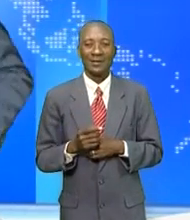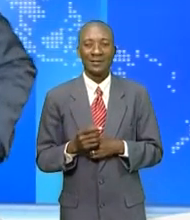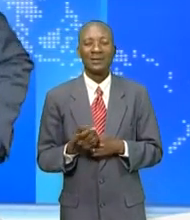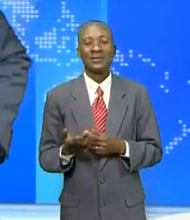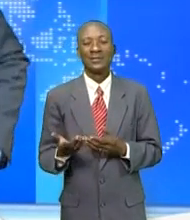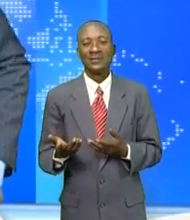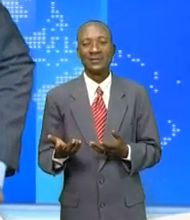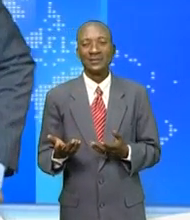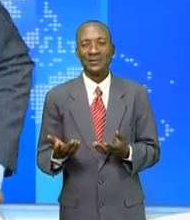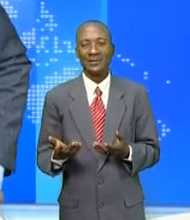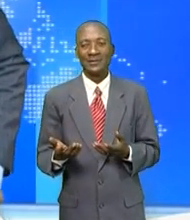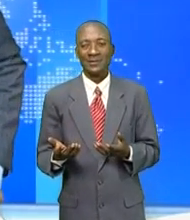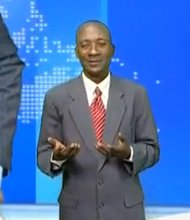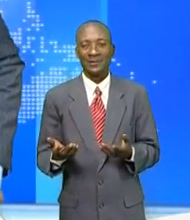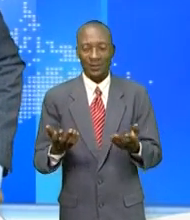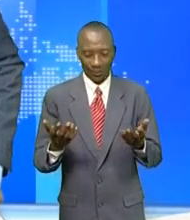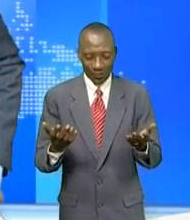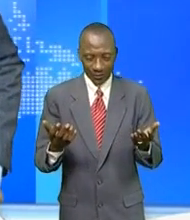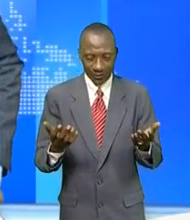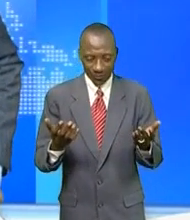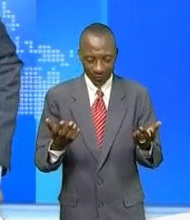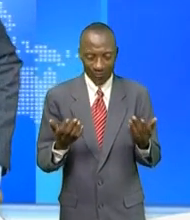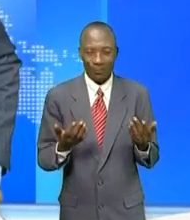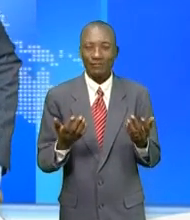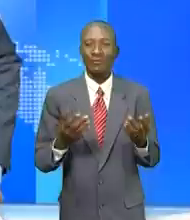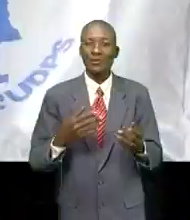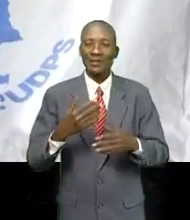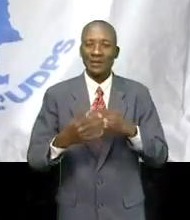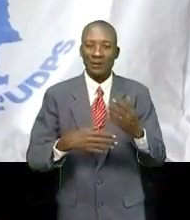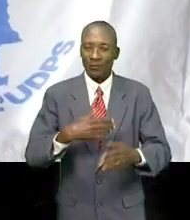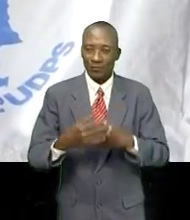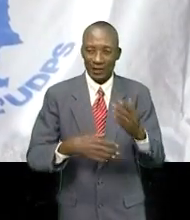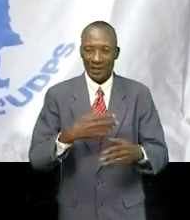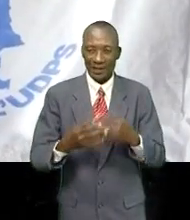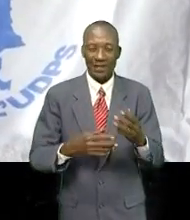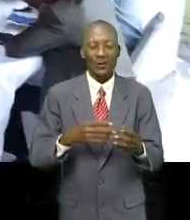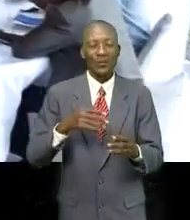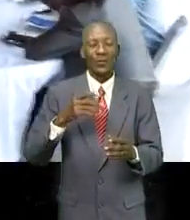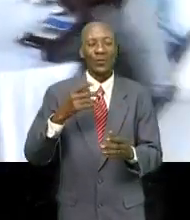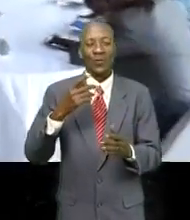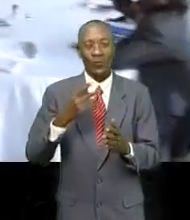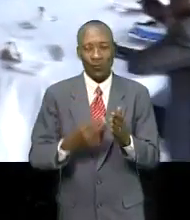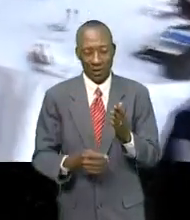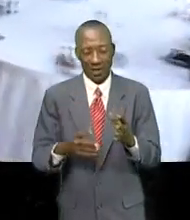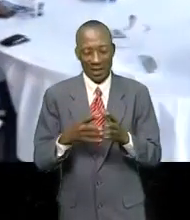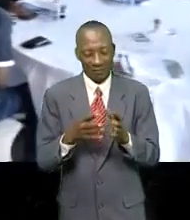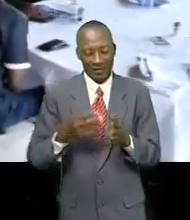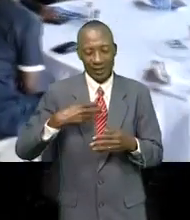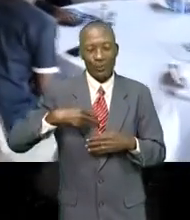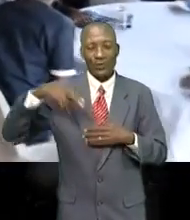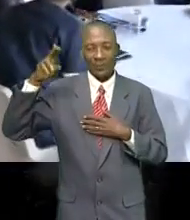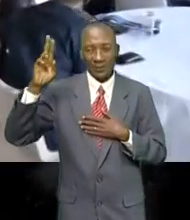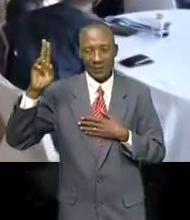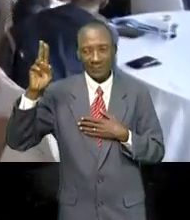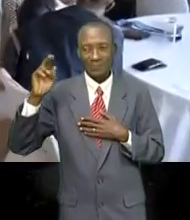ont eu droit à une réception ce week-end. On en parle dans ses commentaires. Les forces politiques et alliées de l'UDPS, FPAI en sigle,